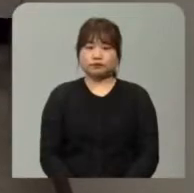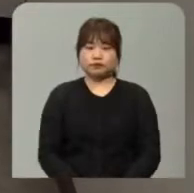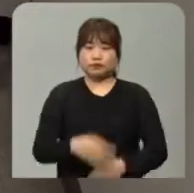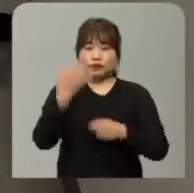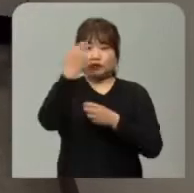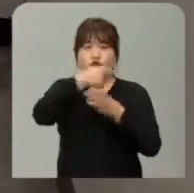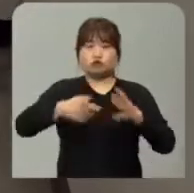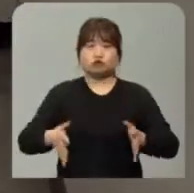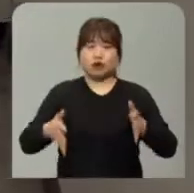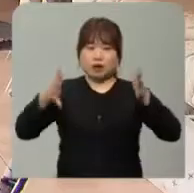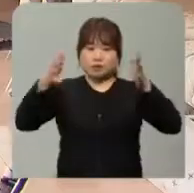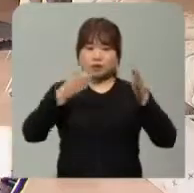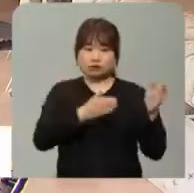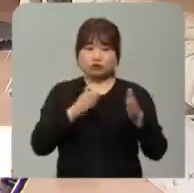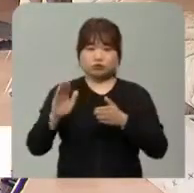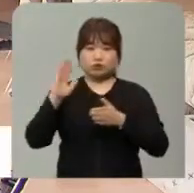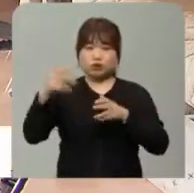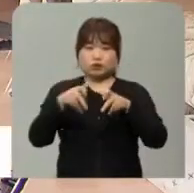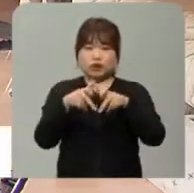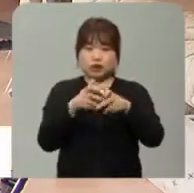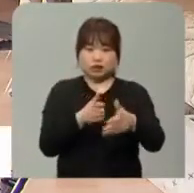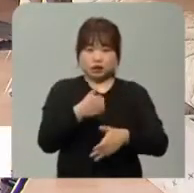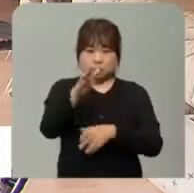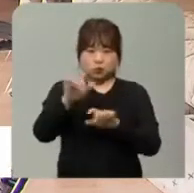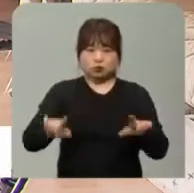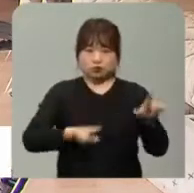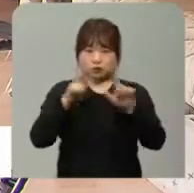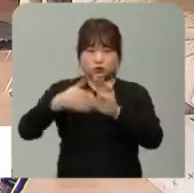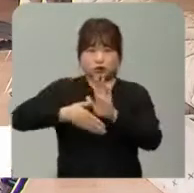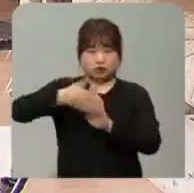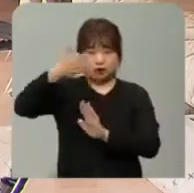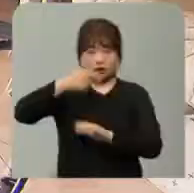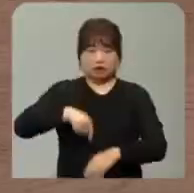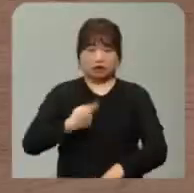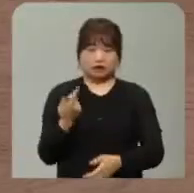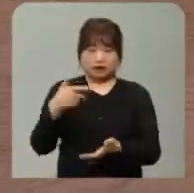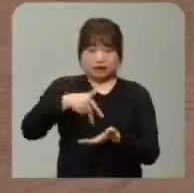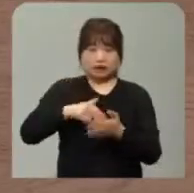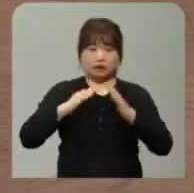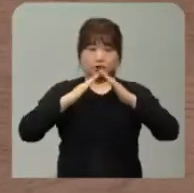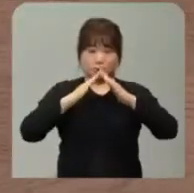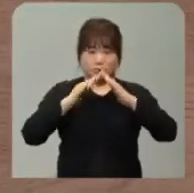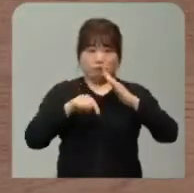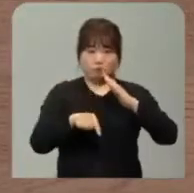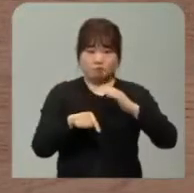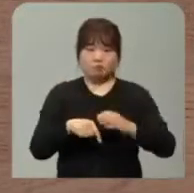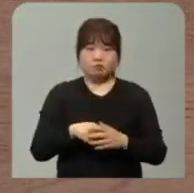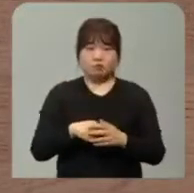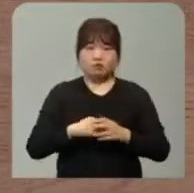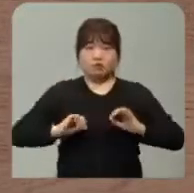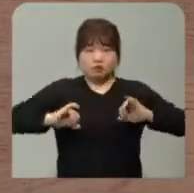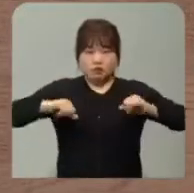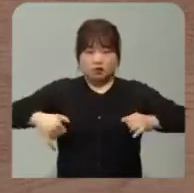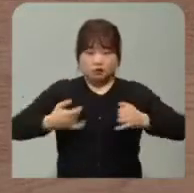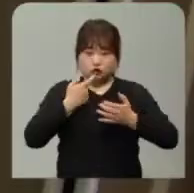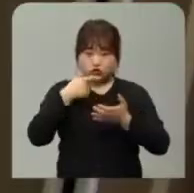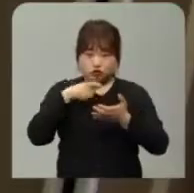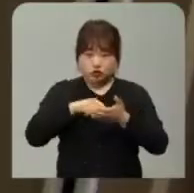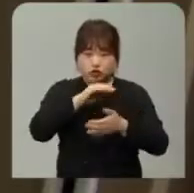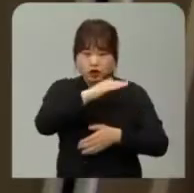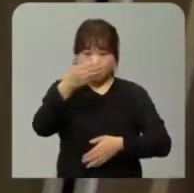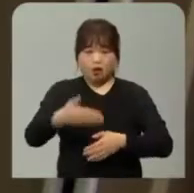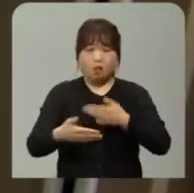충주의 한 아파트에 마련된 장애인용 생활 거주시설 자립홈입니다. 휠체어가 오가기 쉽도록 문턱이